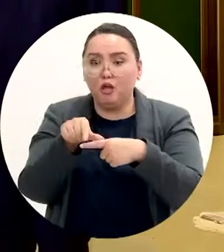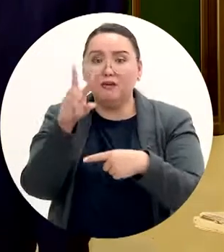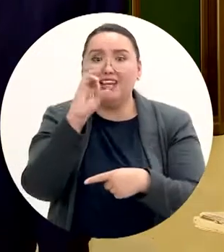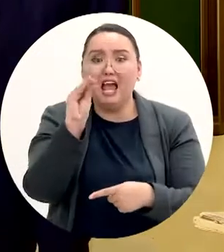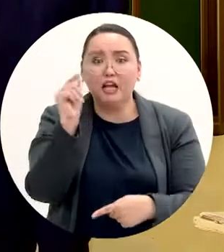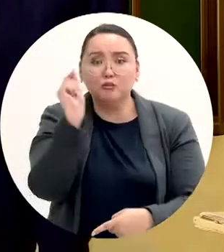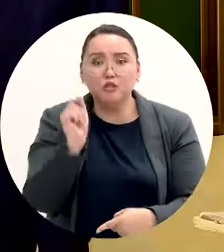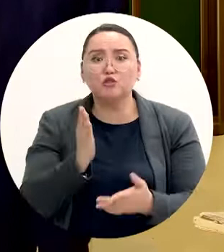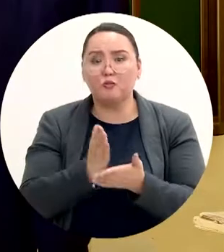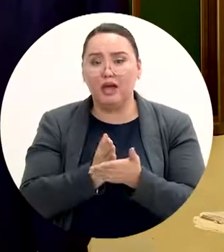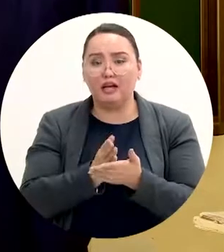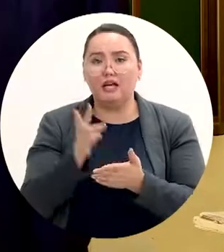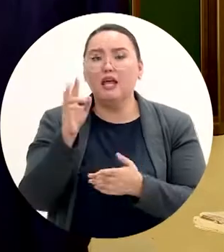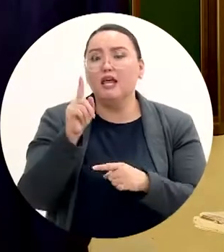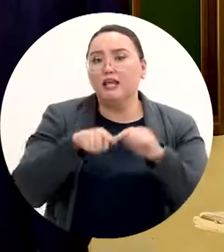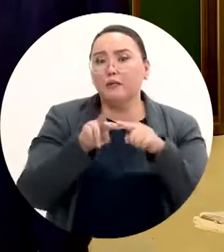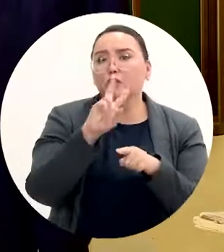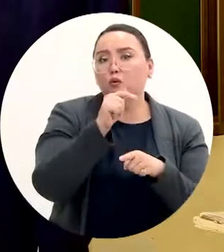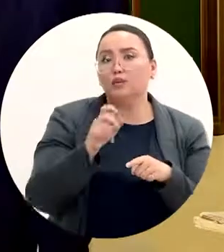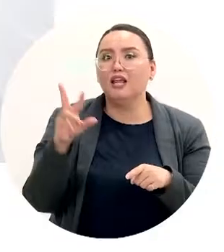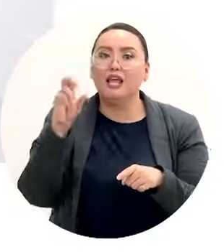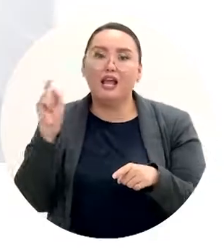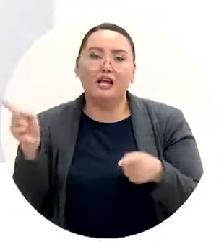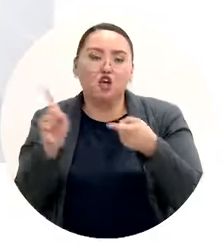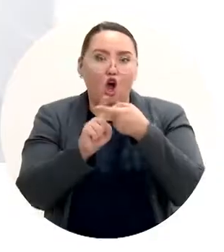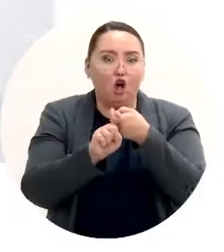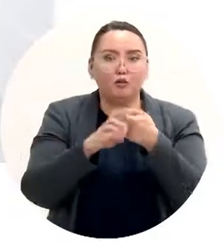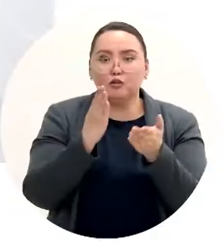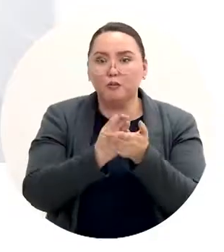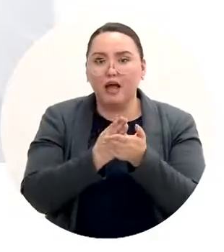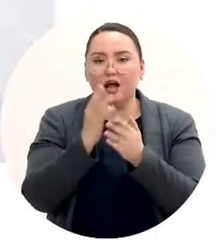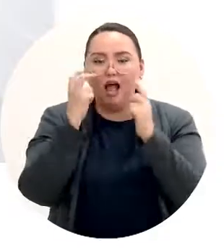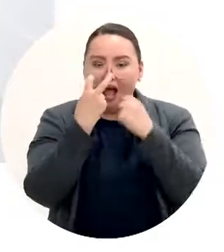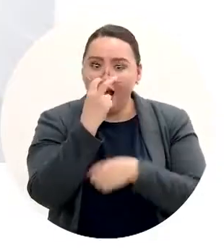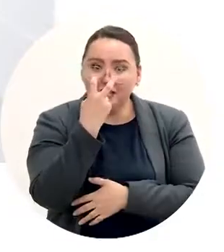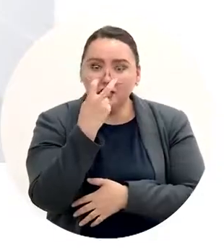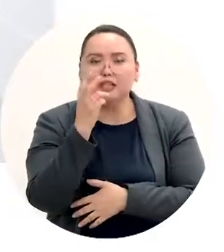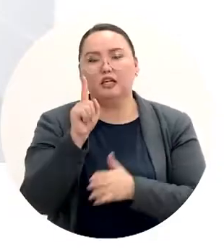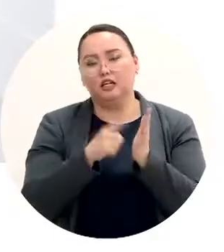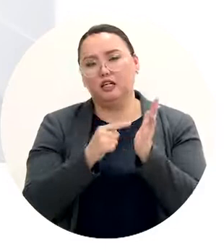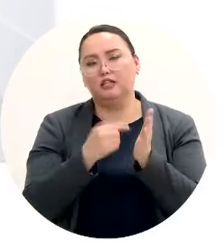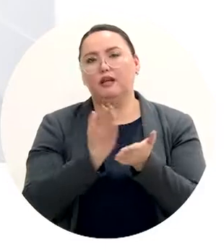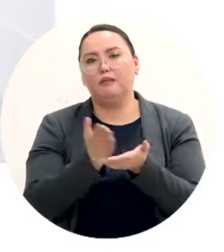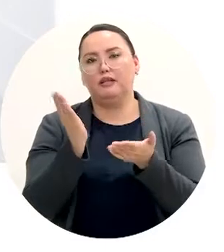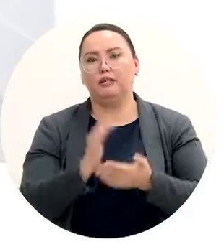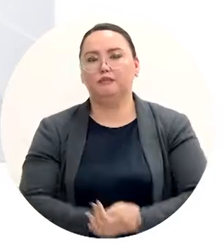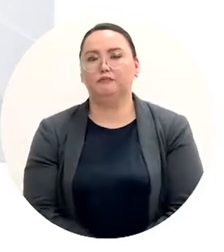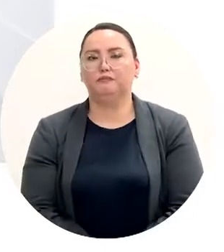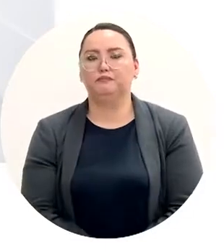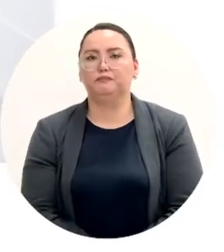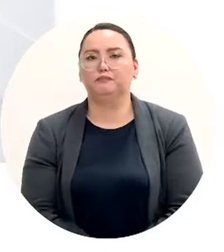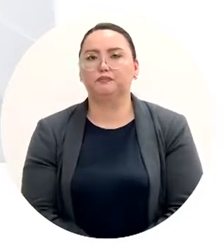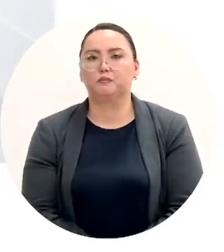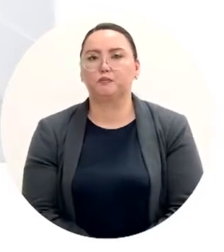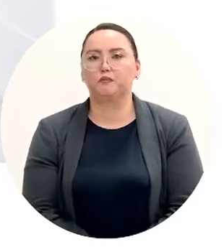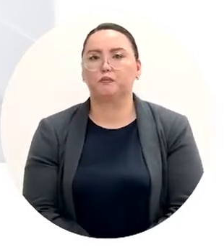язгуурыг нүдлэн тогтоогоос гадна бүтээрүүдийг хэрхэн монгол бичигт буулгаж бичиж байна вэ? Ямар үгэнд хэрхэн яаж залгаж байна вэ гэдгийг анзаарч